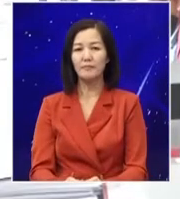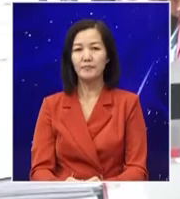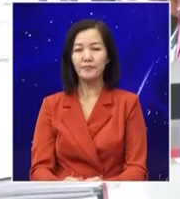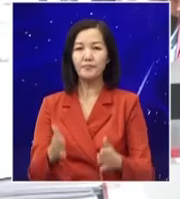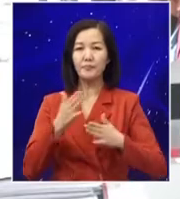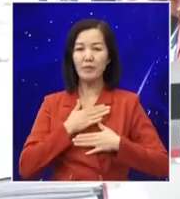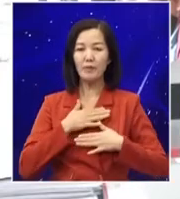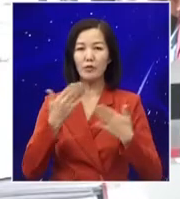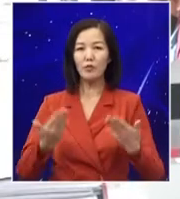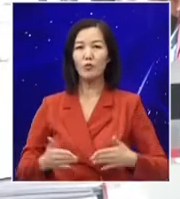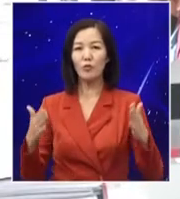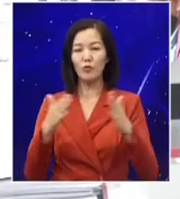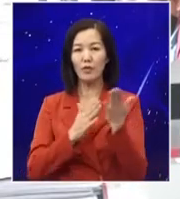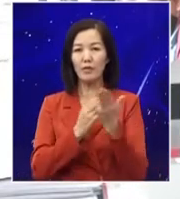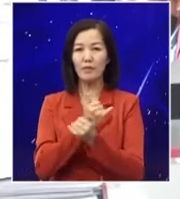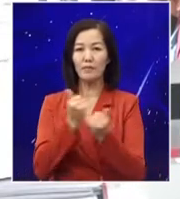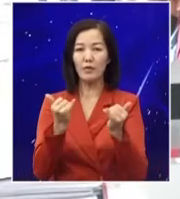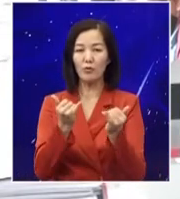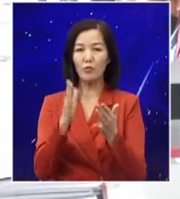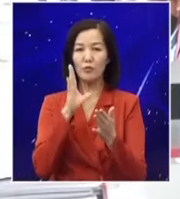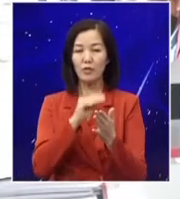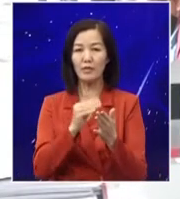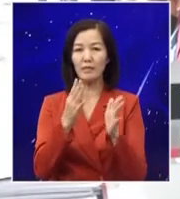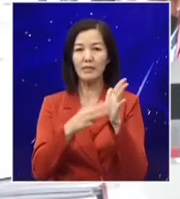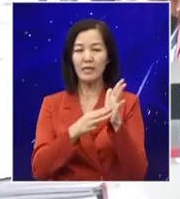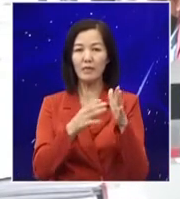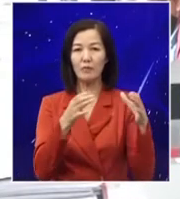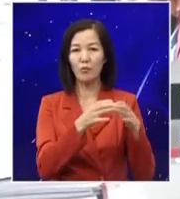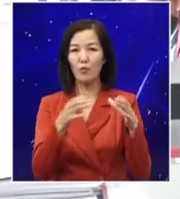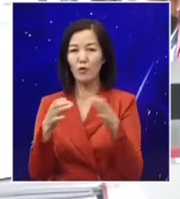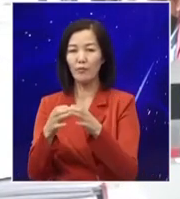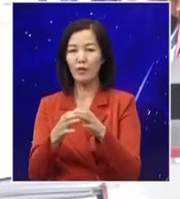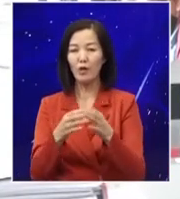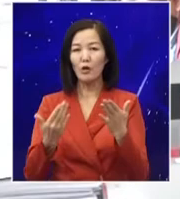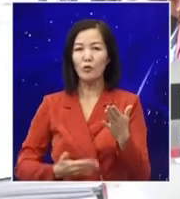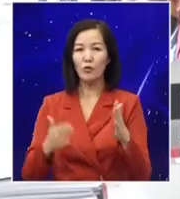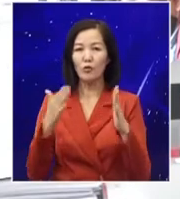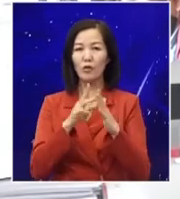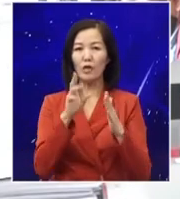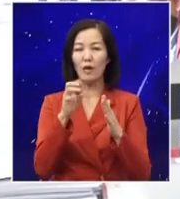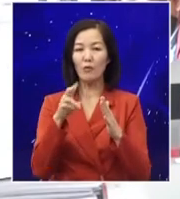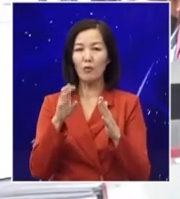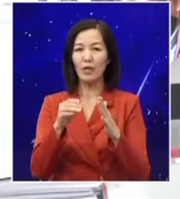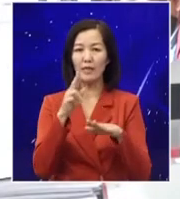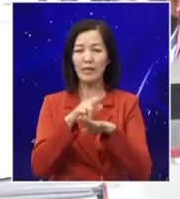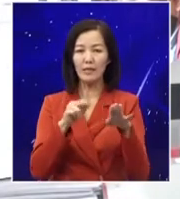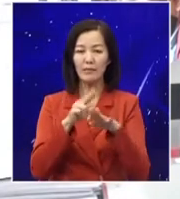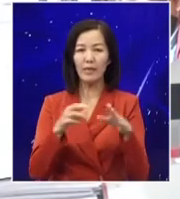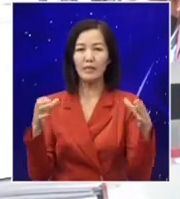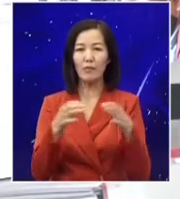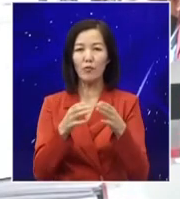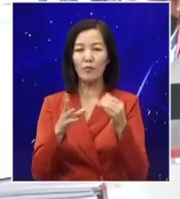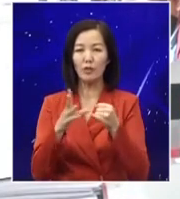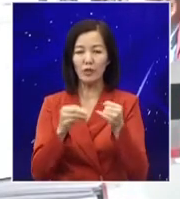Біз тұрғын үй саласындағы қызметтерді көрсетеміз. 8 бөлімнің тұрғын үй коммуналдық шаруашылық және инспекция бөлімінің,